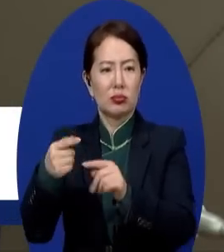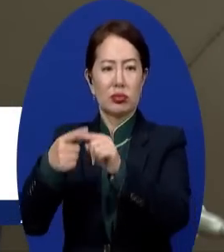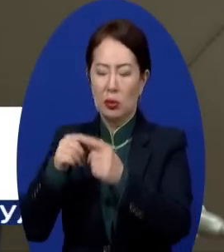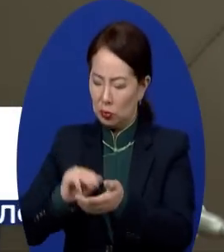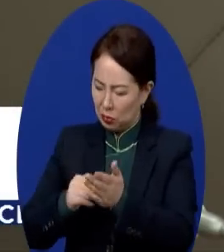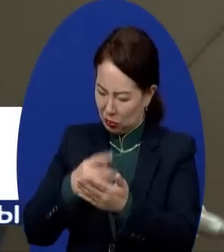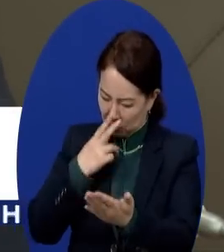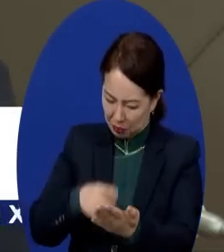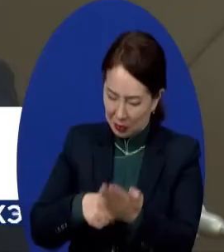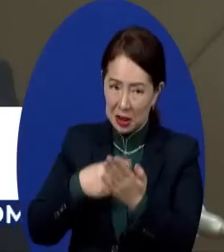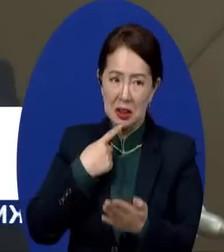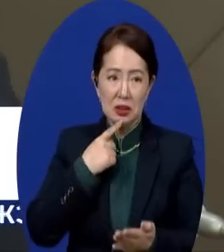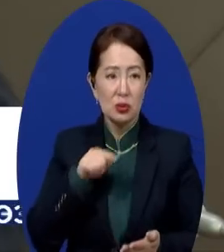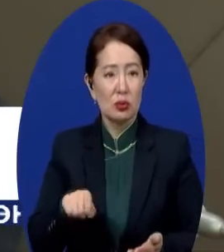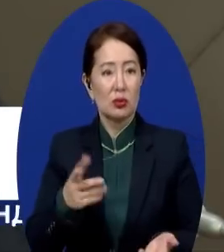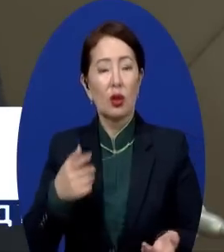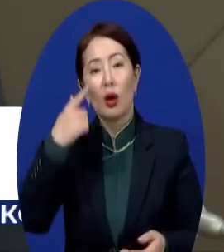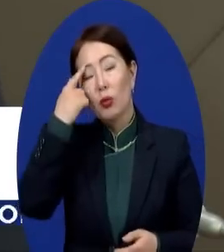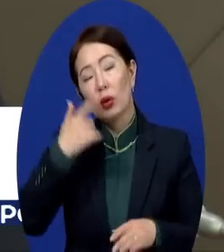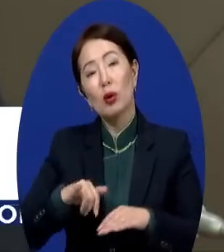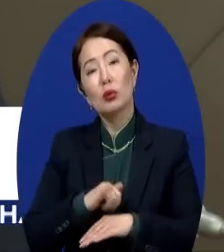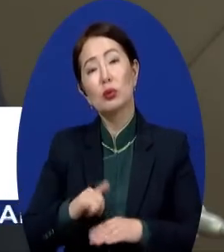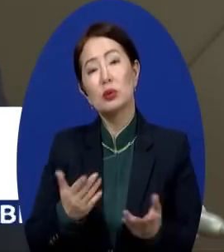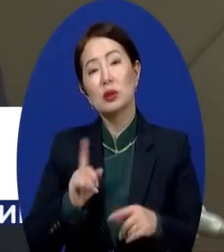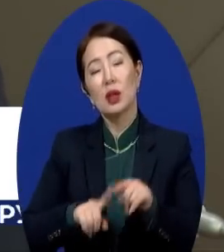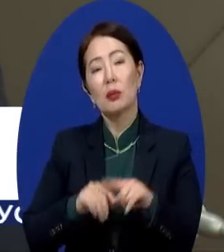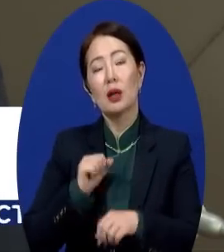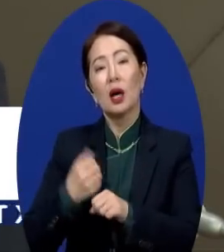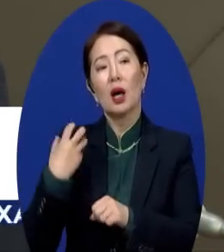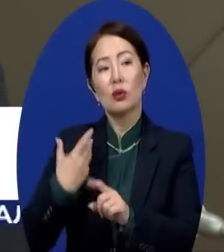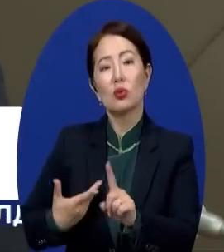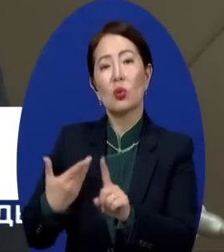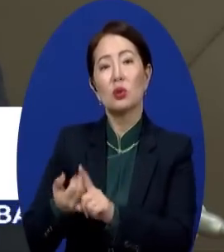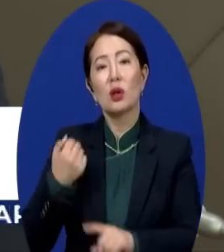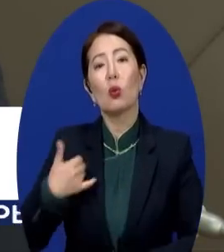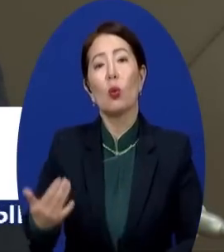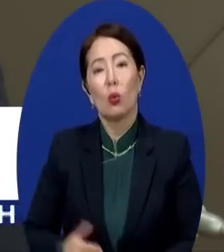хэцүү. Энэ дэр Монголын талаас ямар нэг хариуцлага хүлээлгэж чадах уу гэж